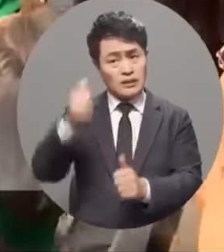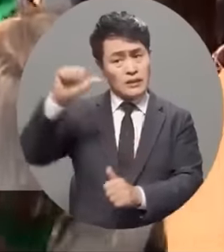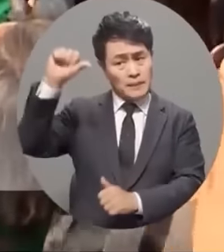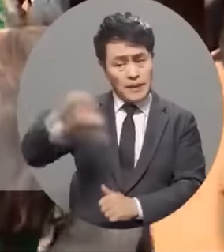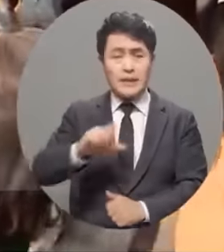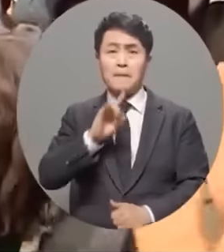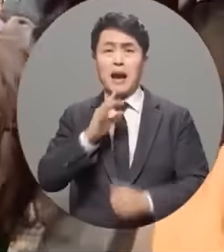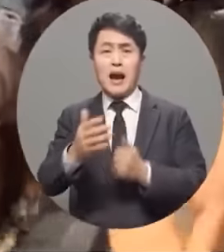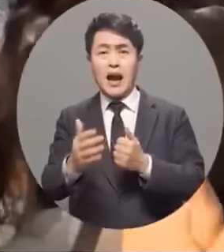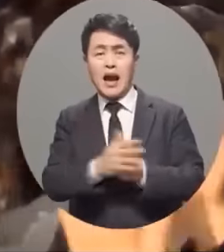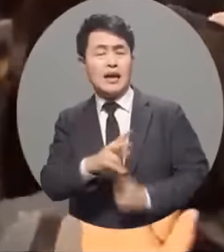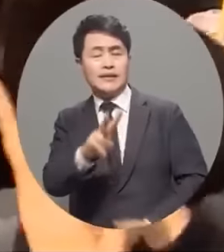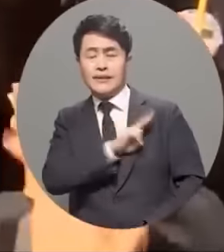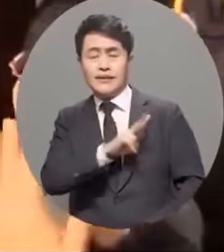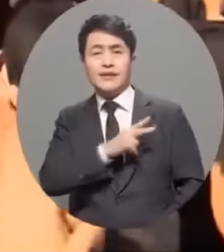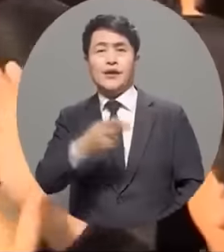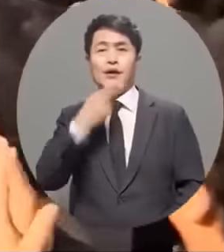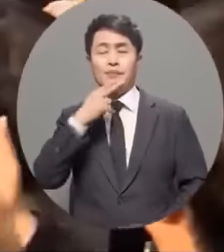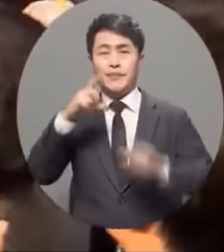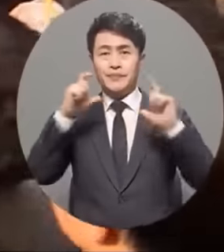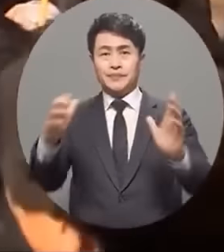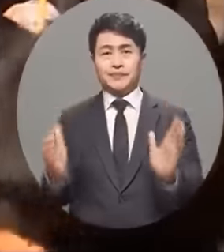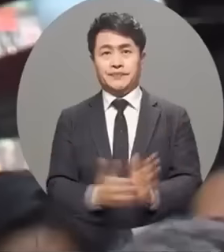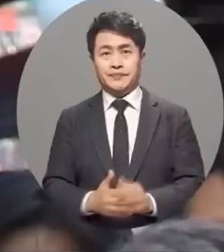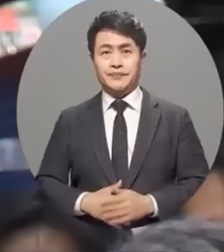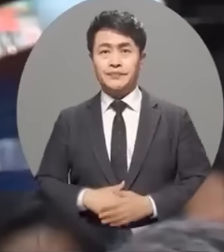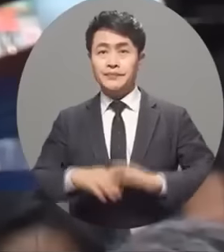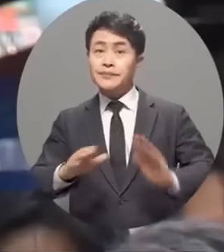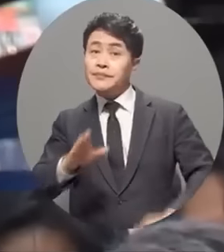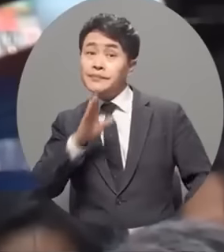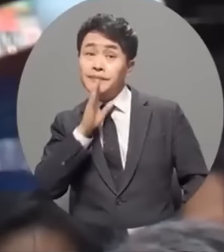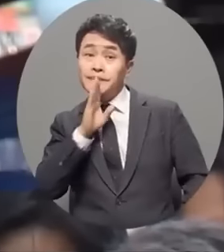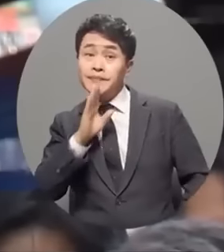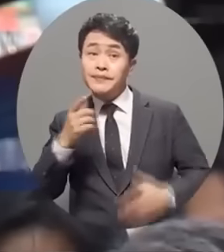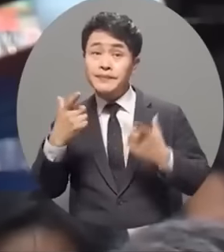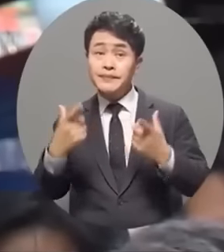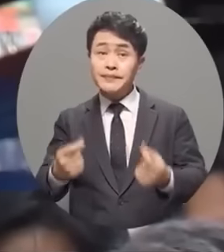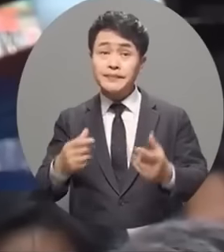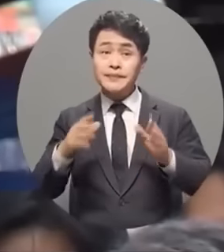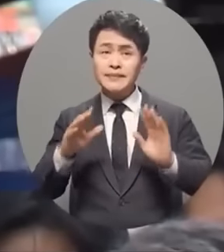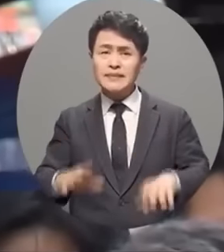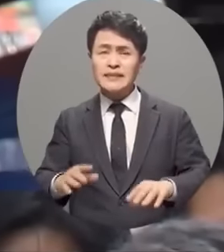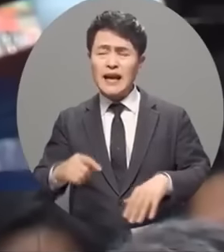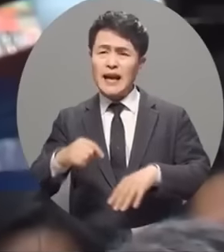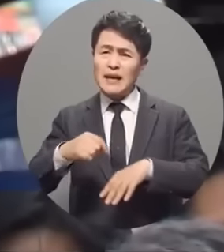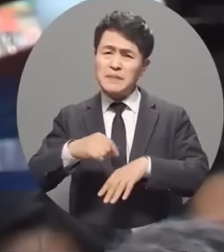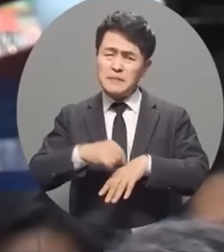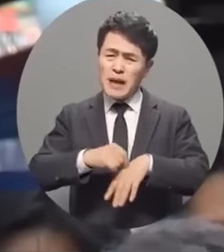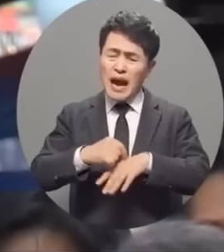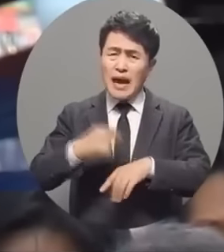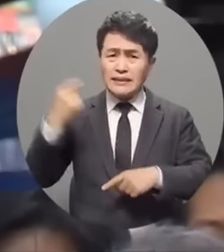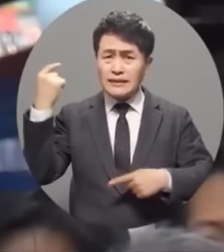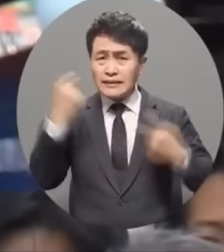뿐 2등은 없다고 했습니다. 정말로 살점을 뜯어내는